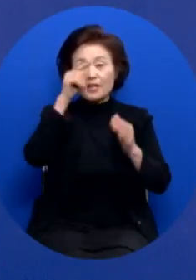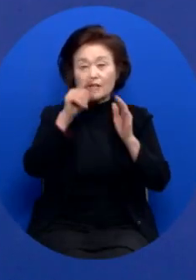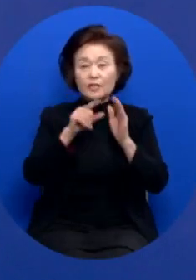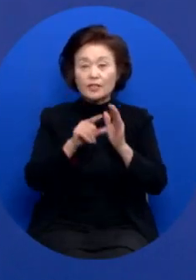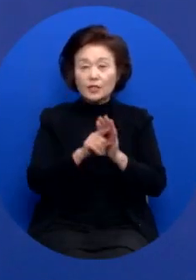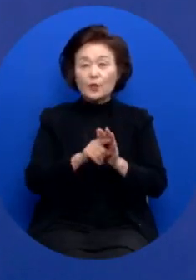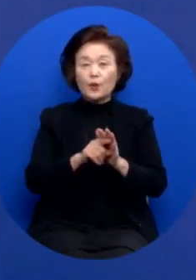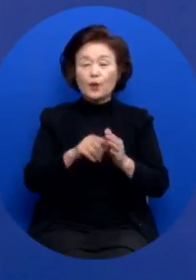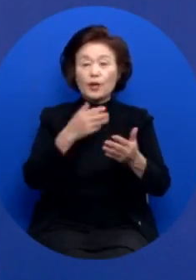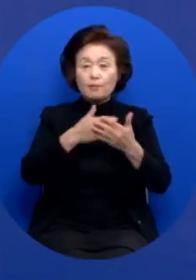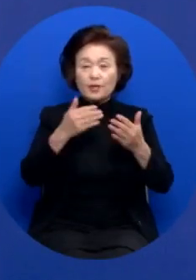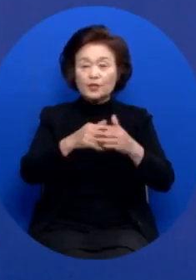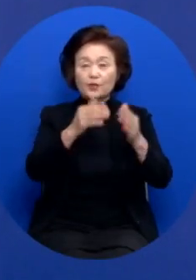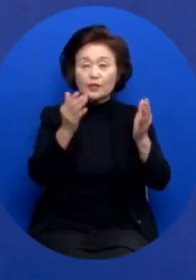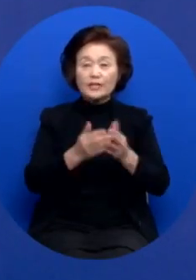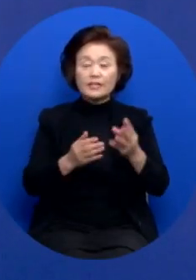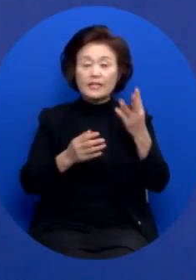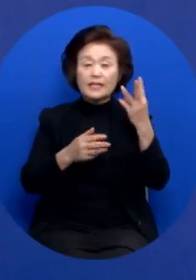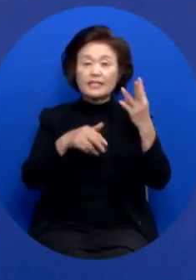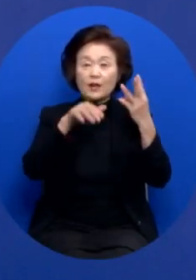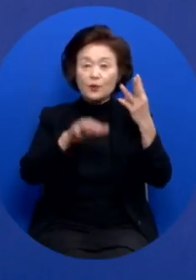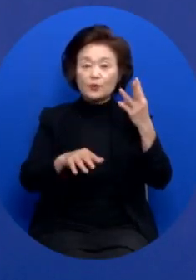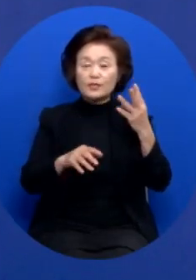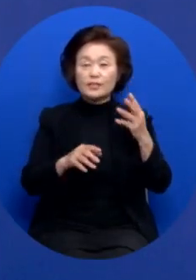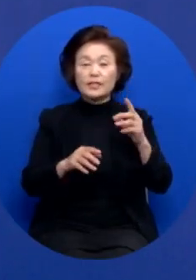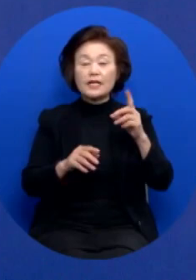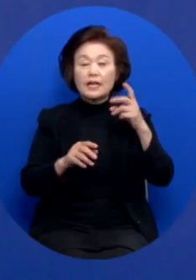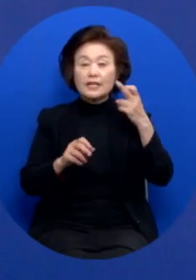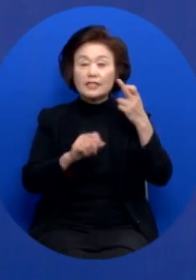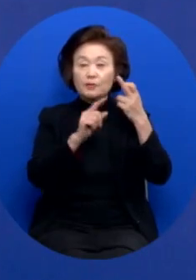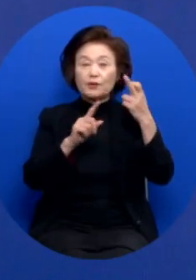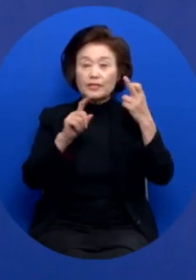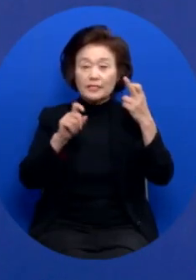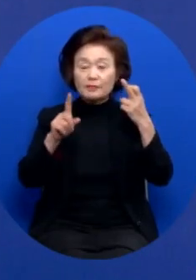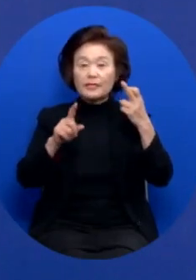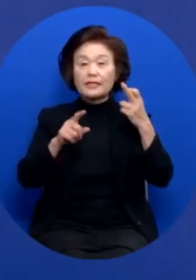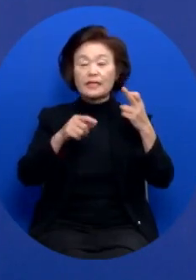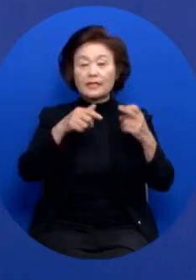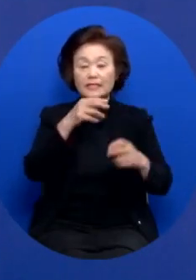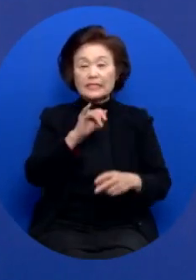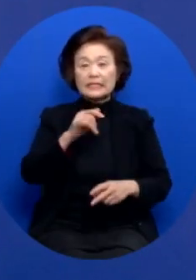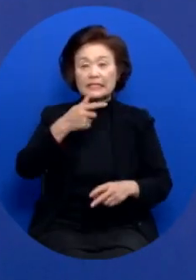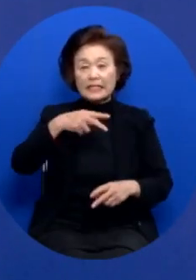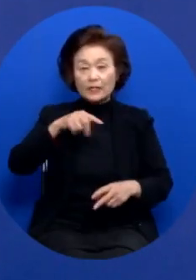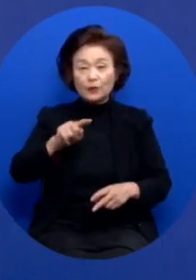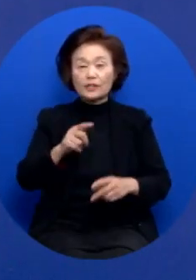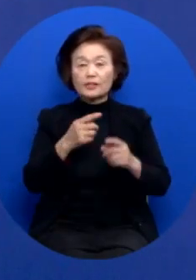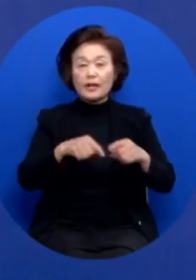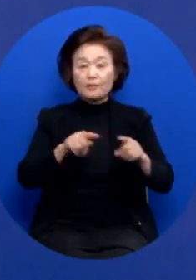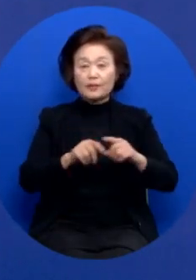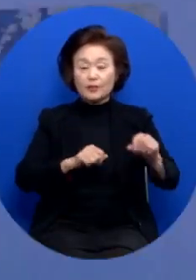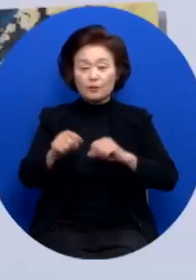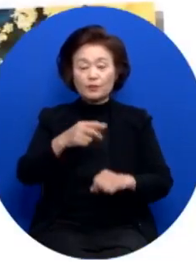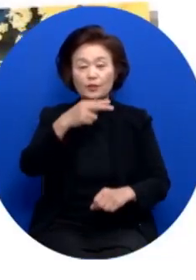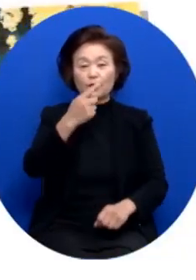기독미술단체 세 곳이 오는 11일까지 인사동에서 함께 움직이는 동동친구전을 진행합니다.